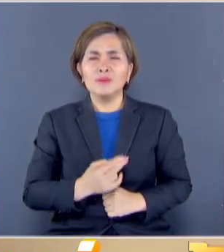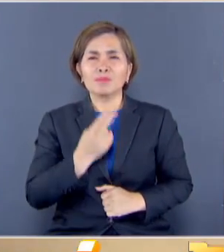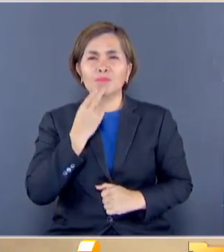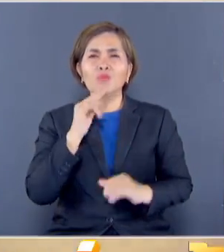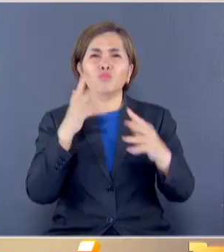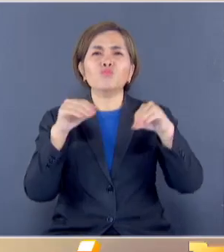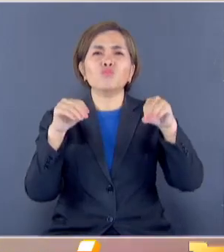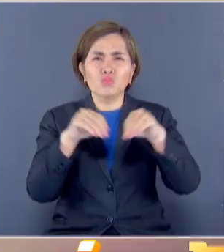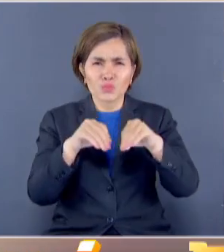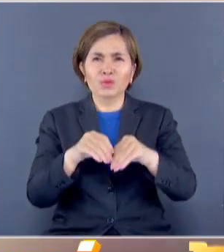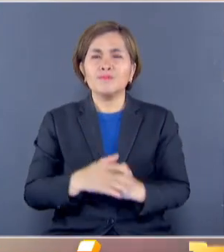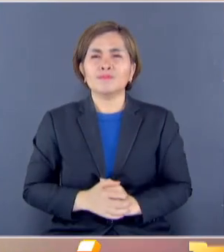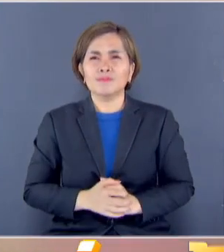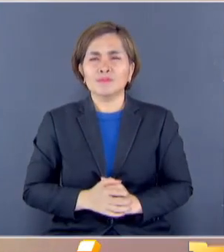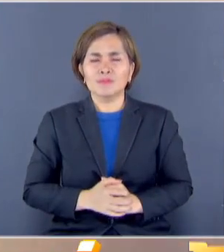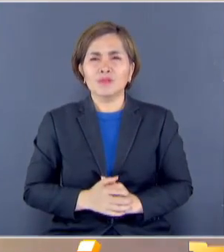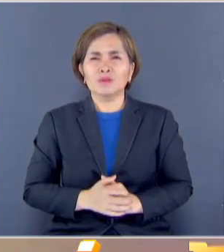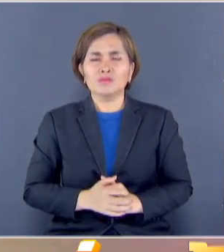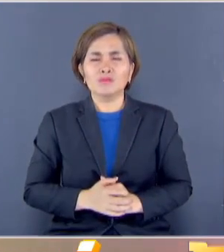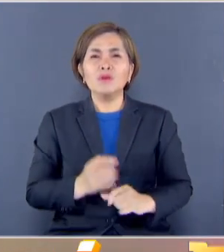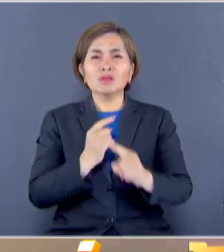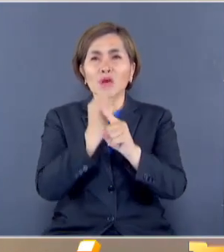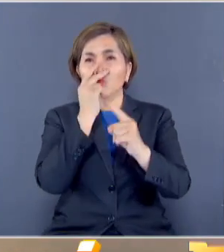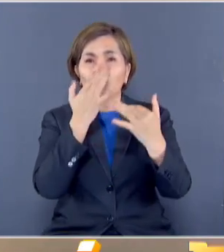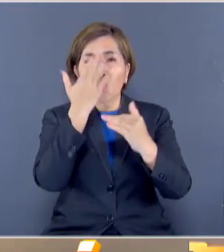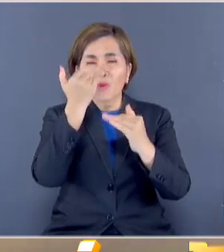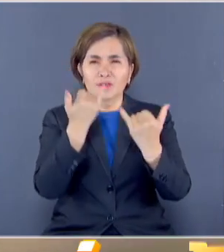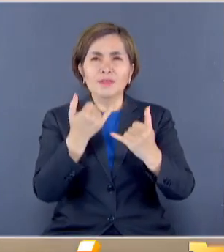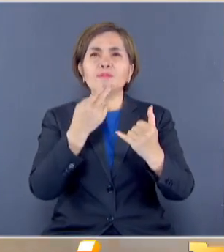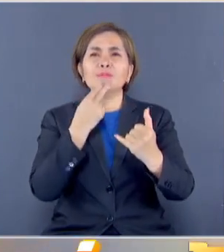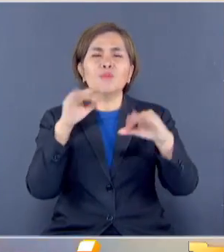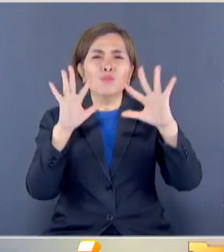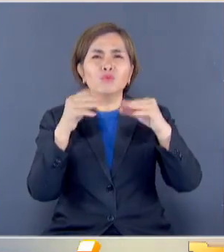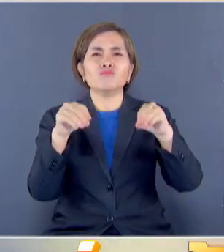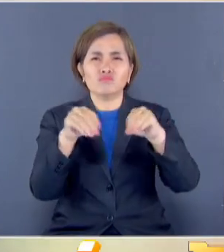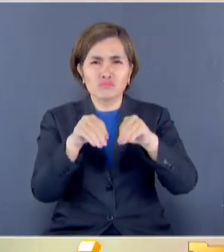แล้ว ทุกคนติดตามไว้นะตัวติดตามไว้นะแบตจะหมดแล้วนะ